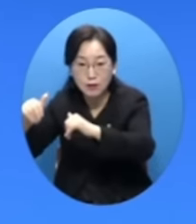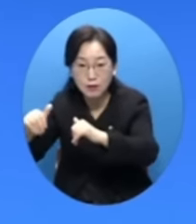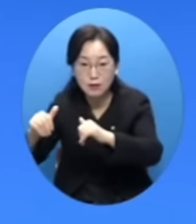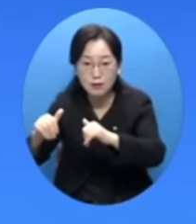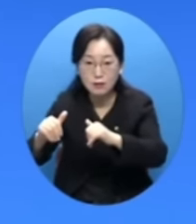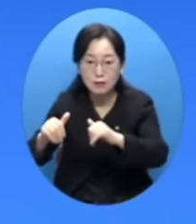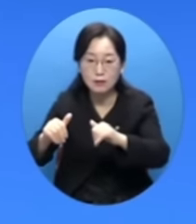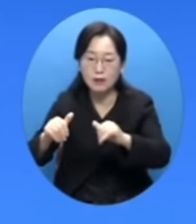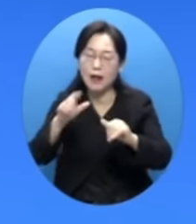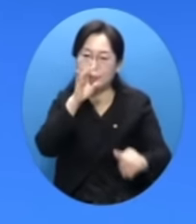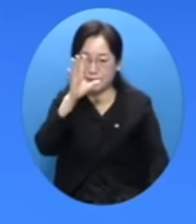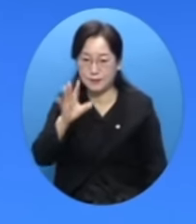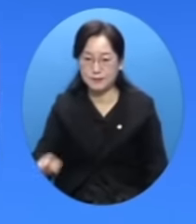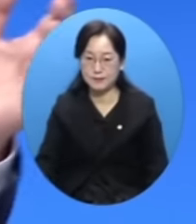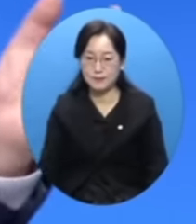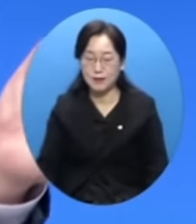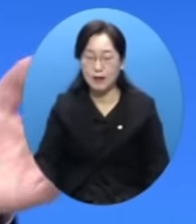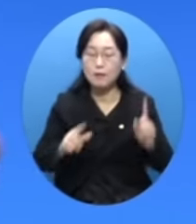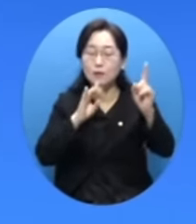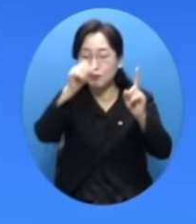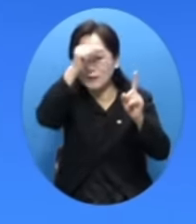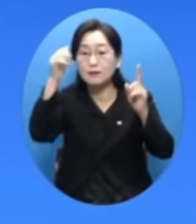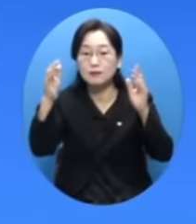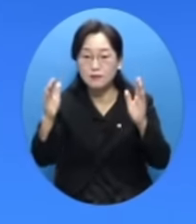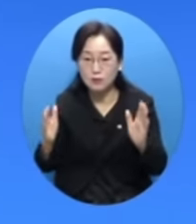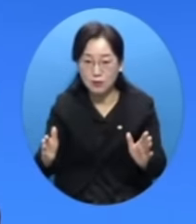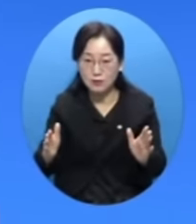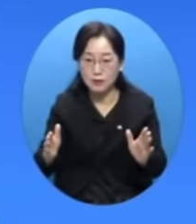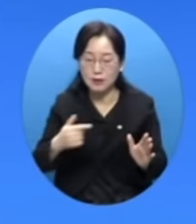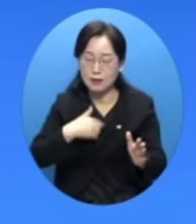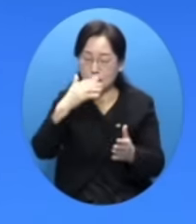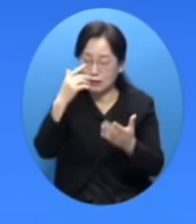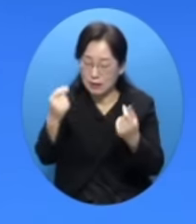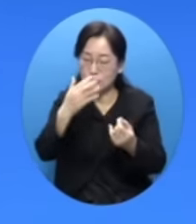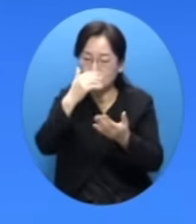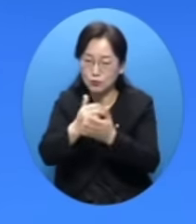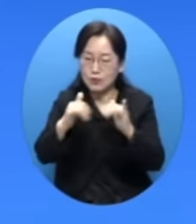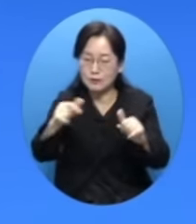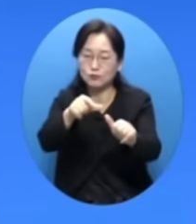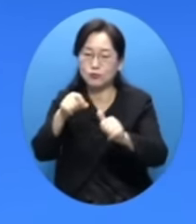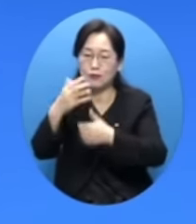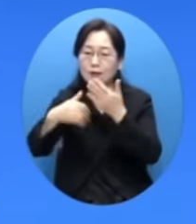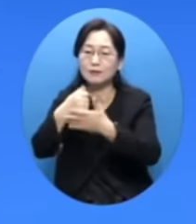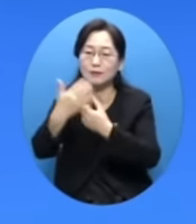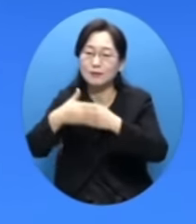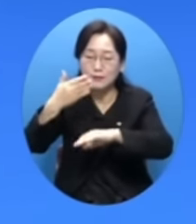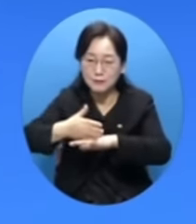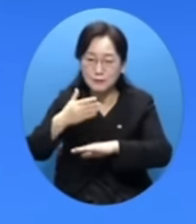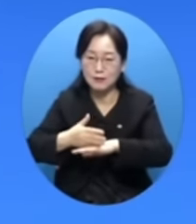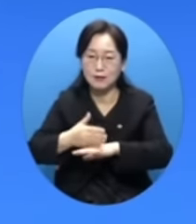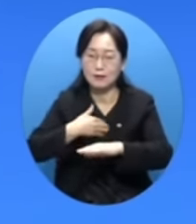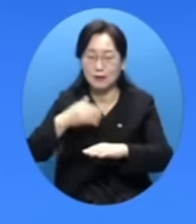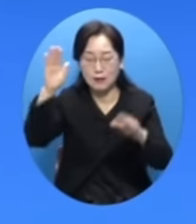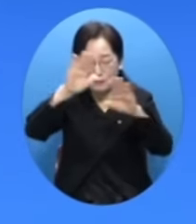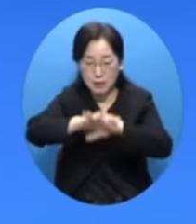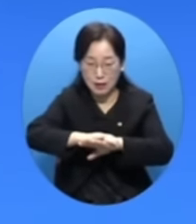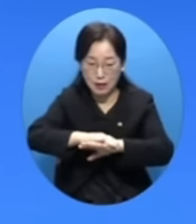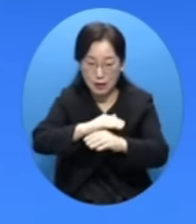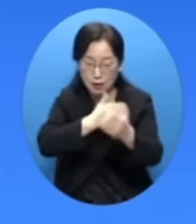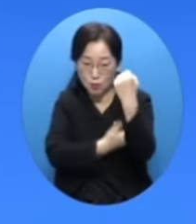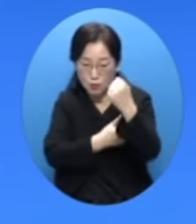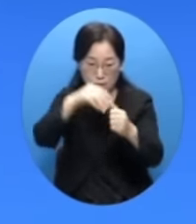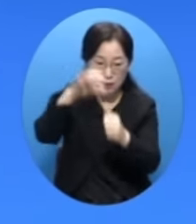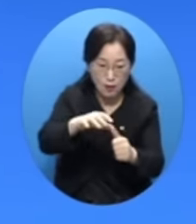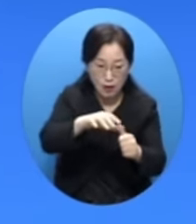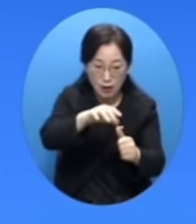되는 것입니다. 우리가 한 번뿐인 인생에 나 같은 죄인을 구원하신 하나님의 은혜에 감사하고 나를 흑암의 권세에서